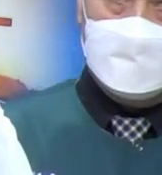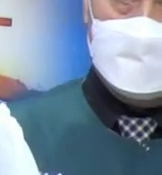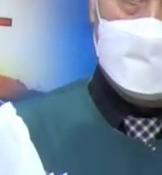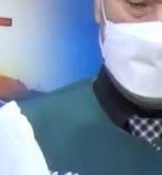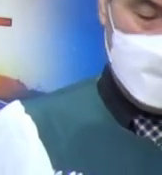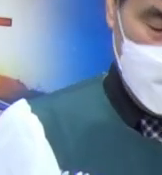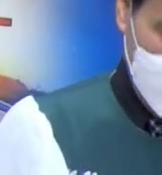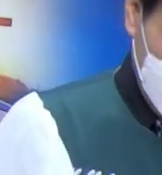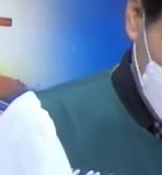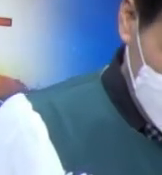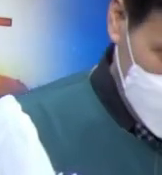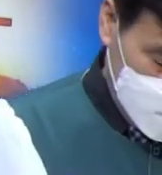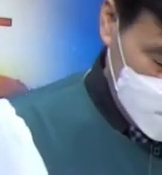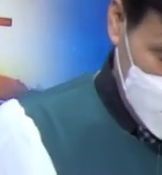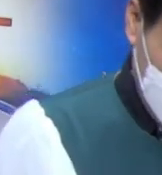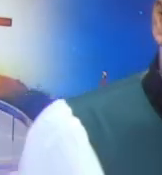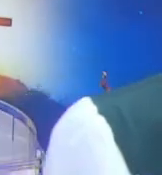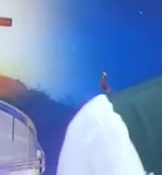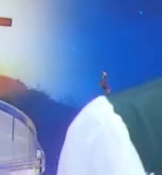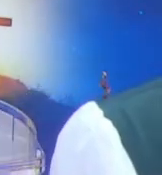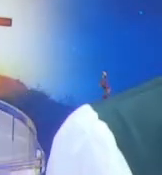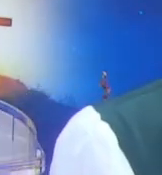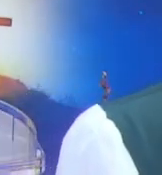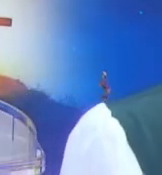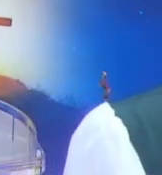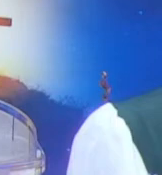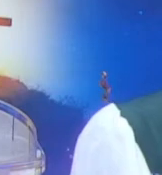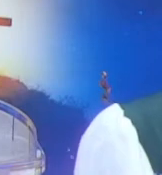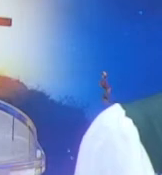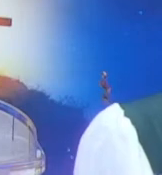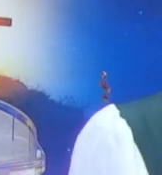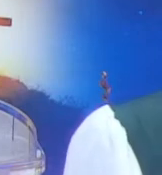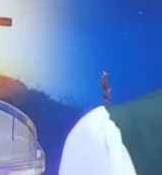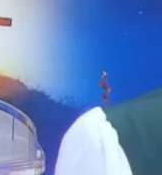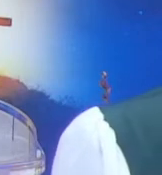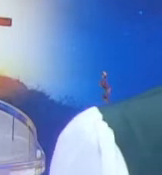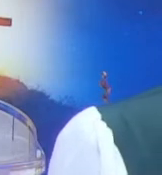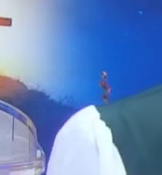다 함께 일어나셔서 찬양하라 내 영혼하러 하나님께 경배 드리겠습니다.